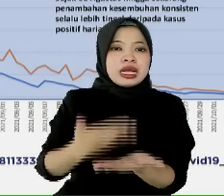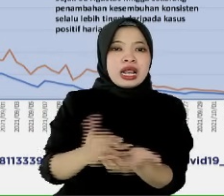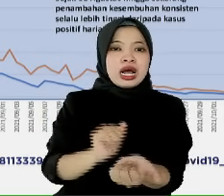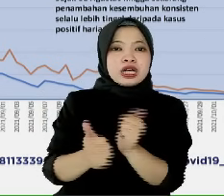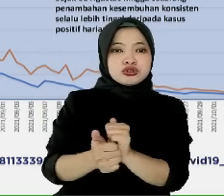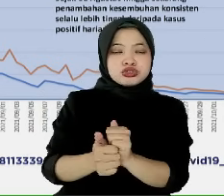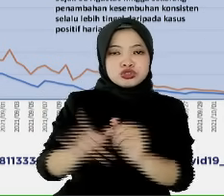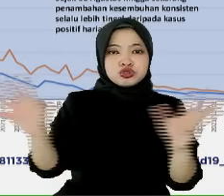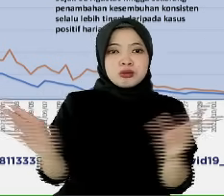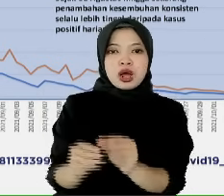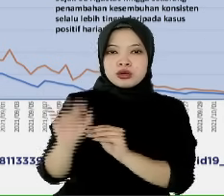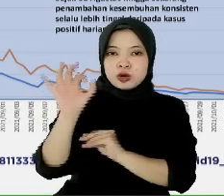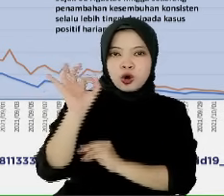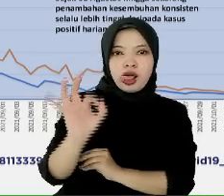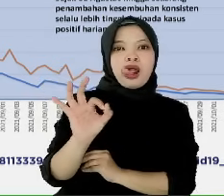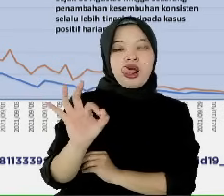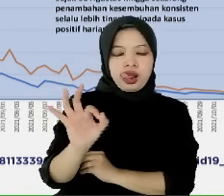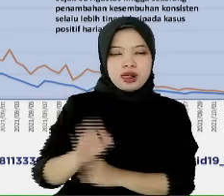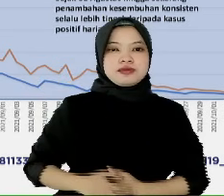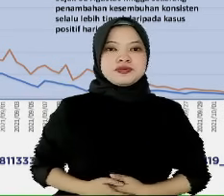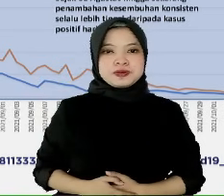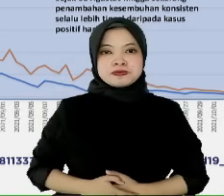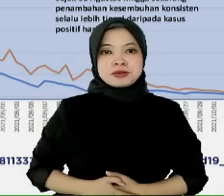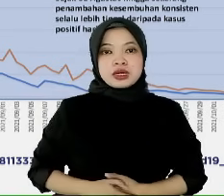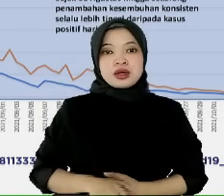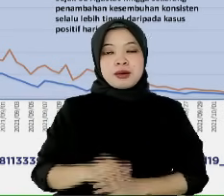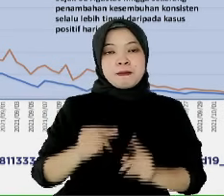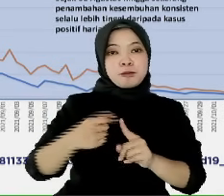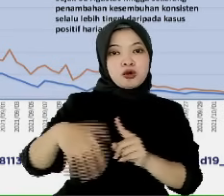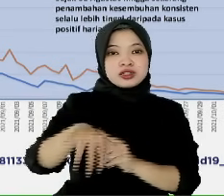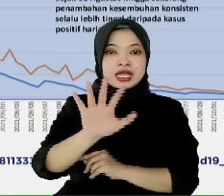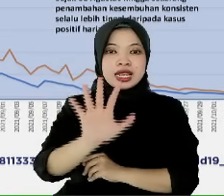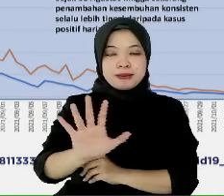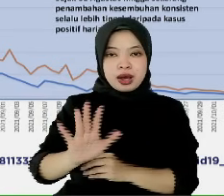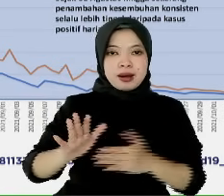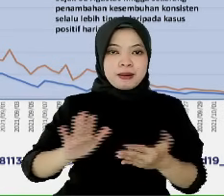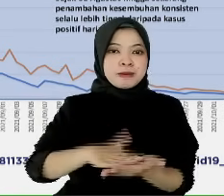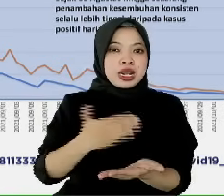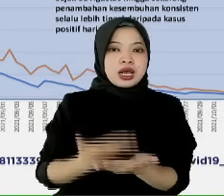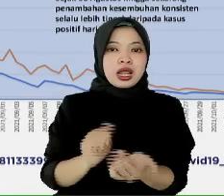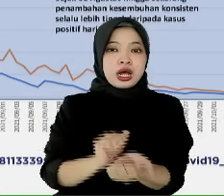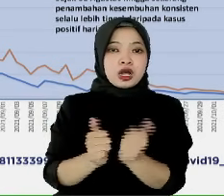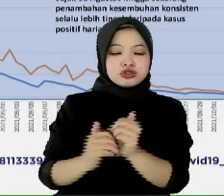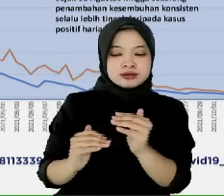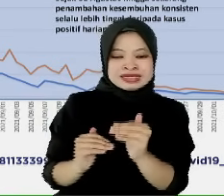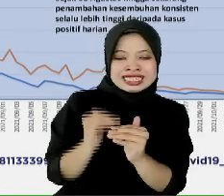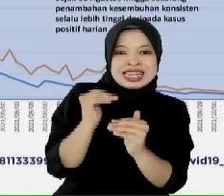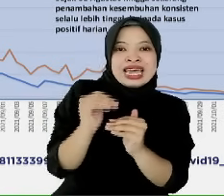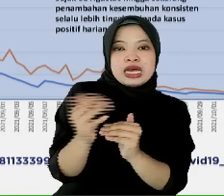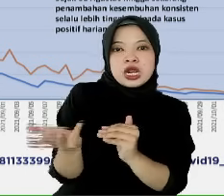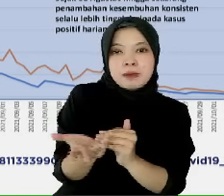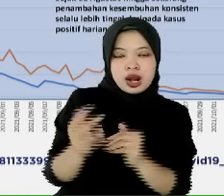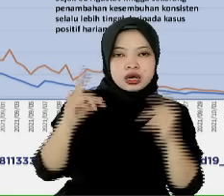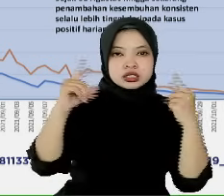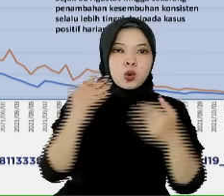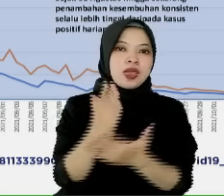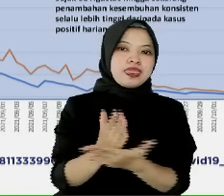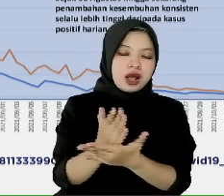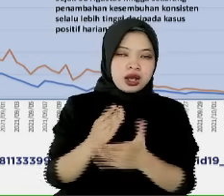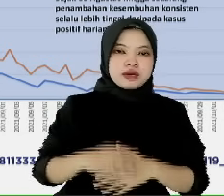hingga 0. Terdapat 5 provinsi yang mengalami kenaikan kematian tertinggi di minggu ini, yaitu Jawa